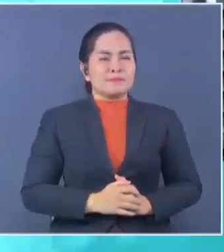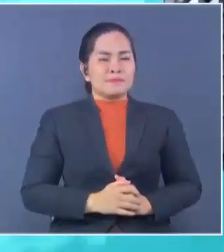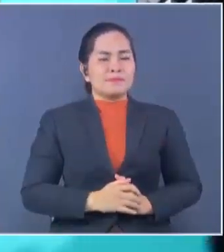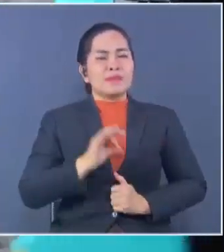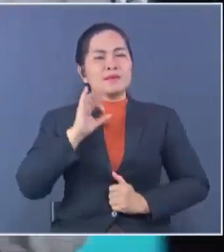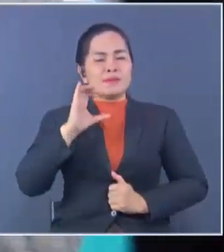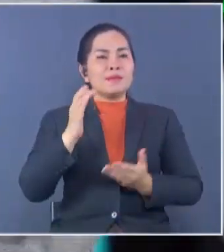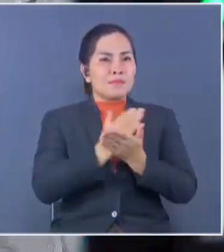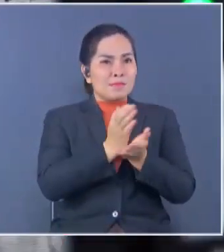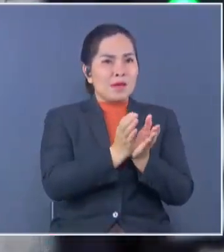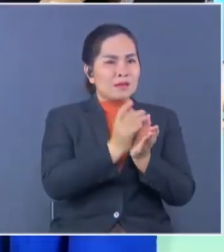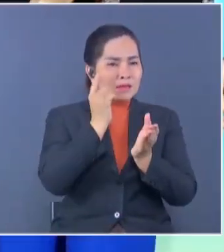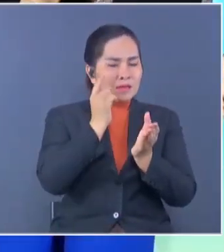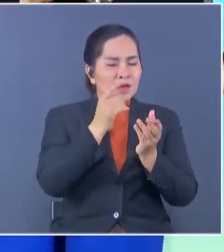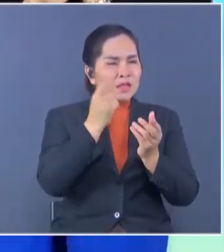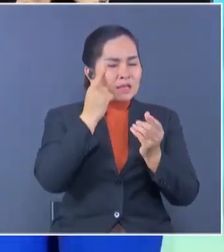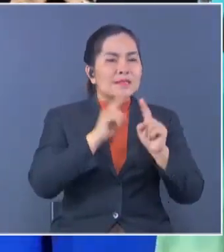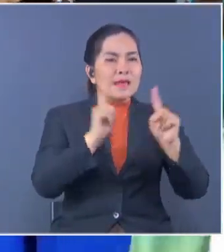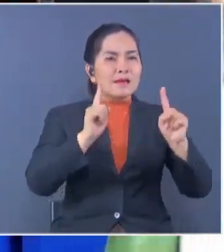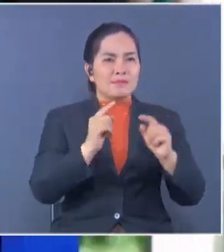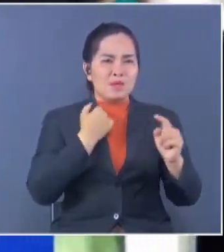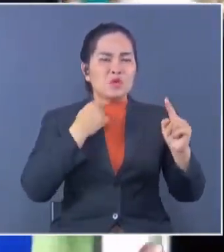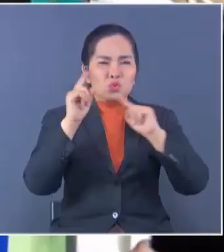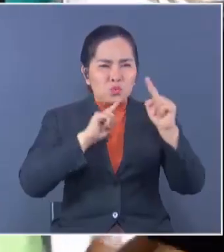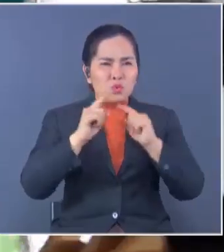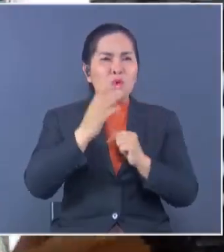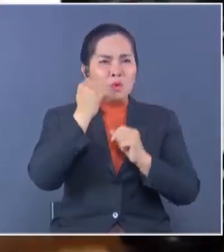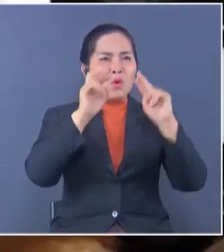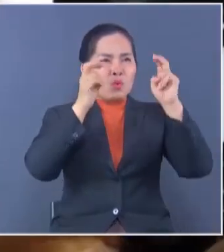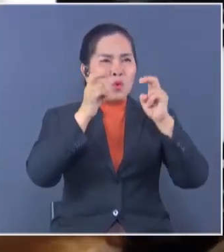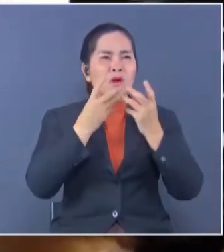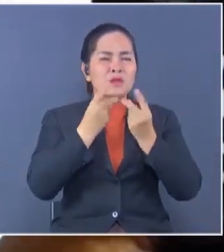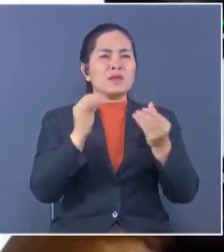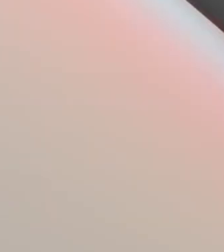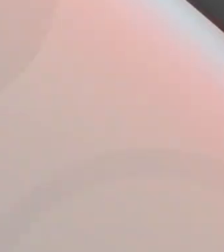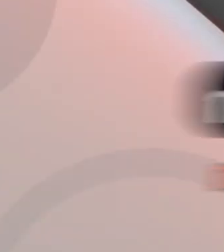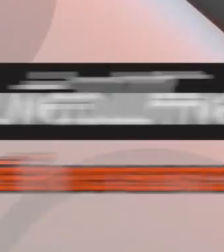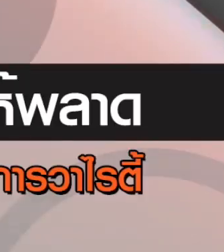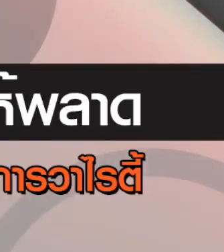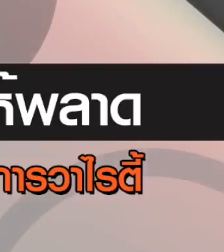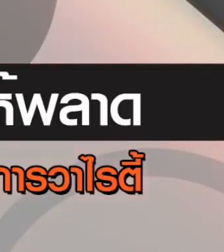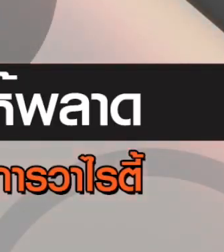นางงามก็แบ่งเป็น2เสียงนะคะก็มีการถกกันหนักมากค่ะเนื่องจากเป็นประเด็นที่ละเอียดอ่อนค่ะ